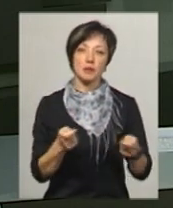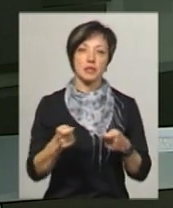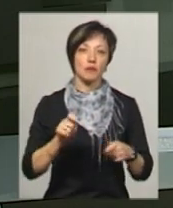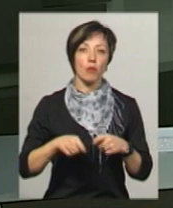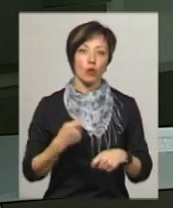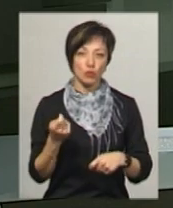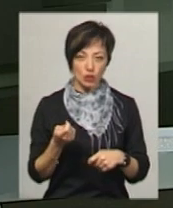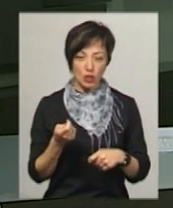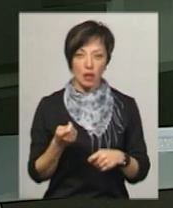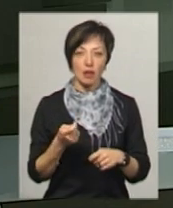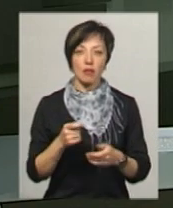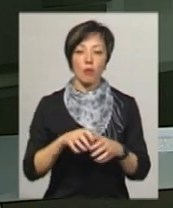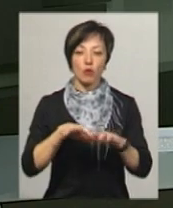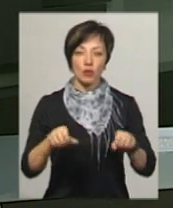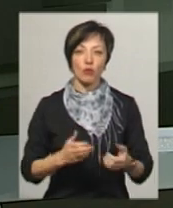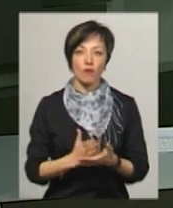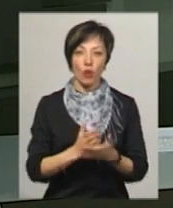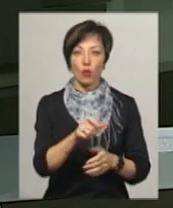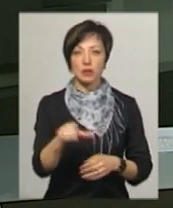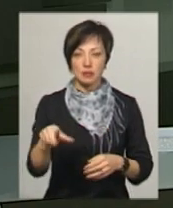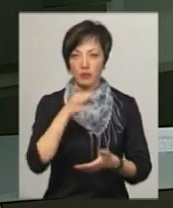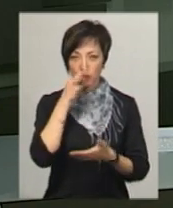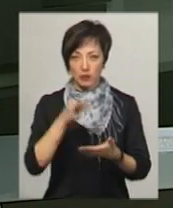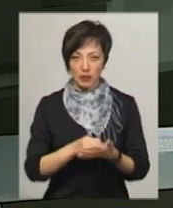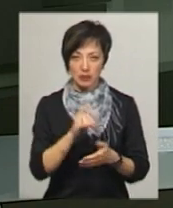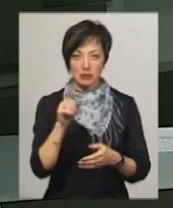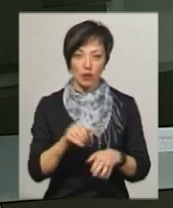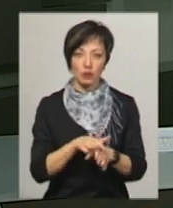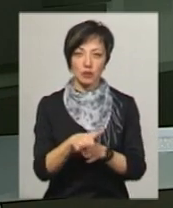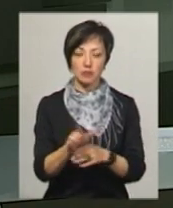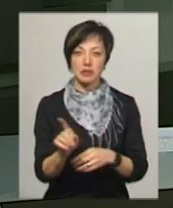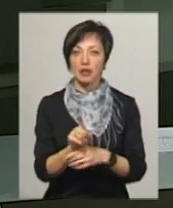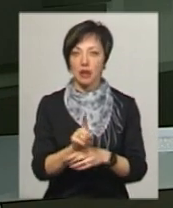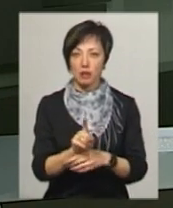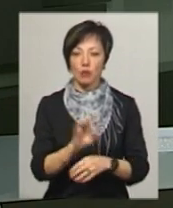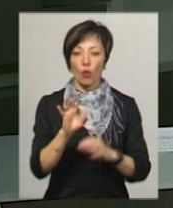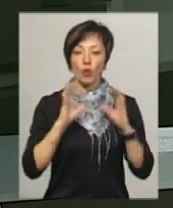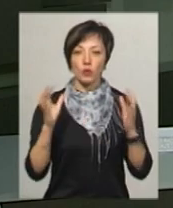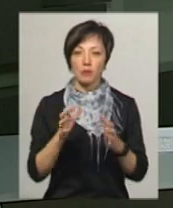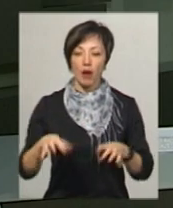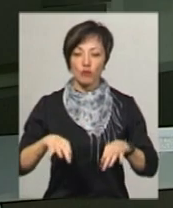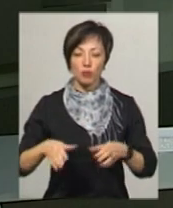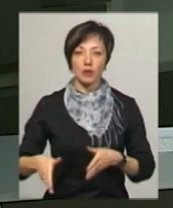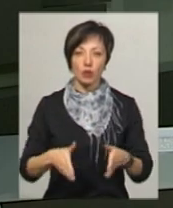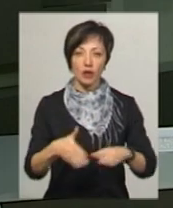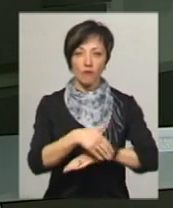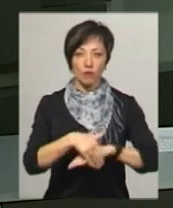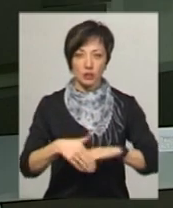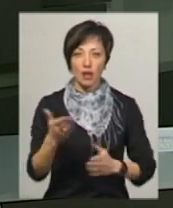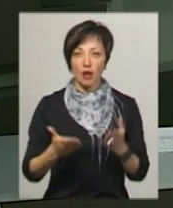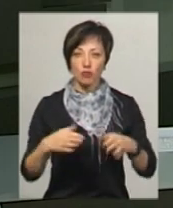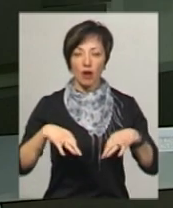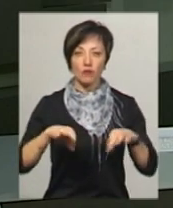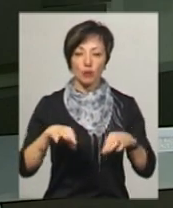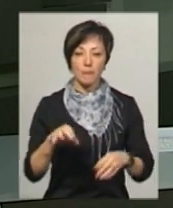адміністративне правопорушення на посадових осіб, які несуть відповідальність за дотримання стандартів про утримання автомобільних доріг вулиць. Якщо